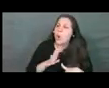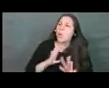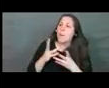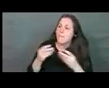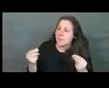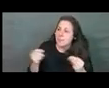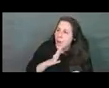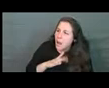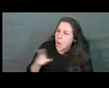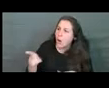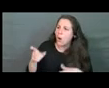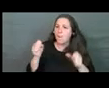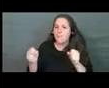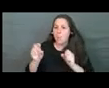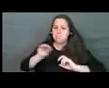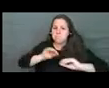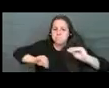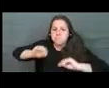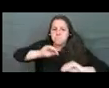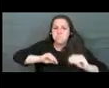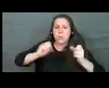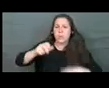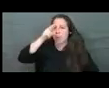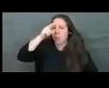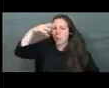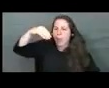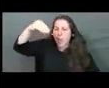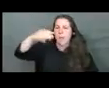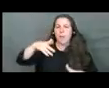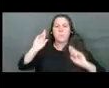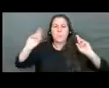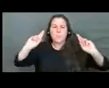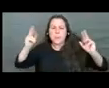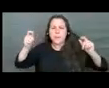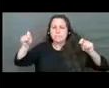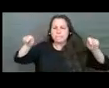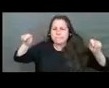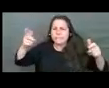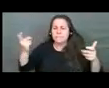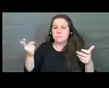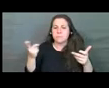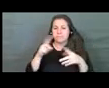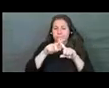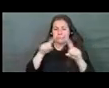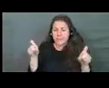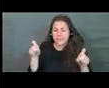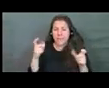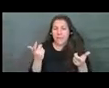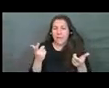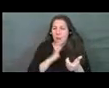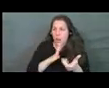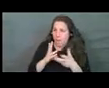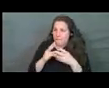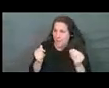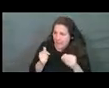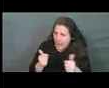que tu as un contrôle sur la lumière, sur le bruit, sur un paquet de choses? Est-ce que tu as tout l'équipement qu'il te faut?